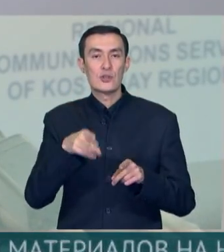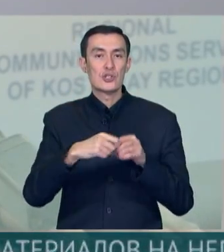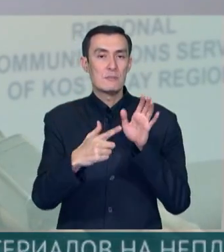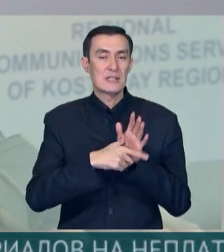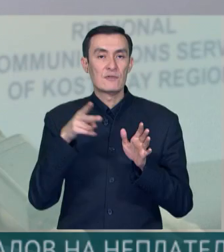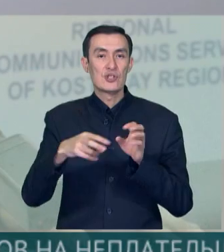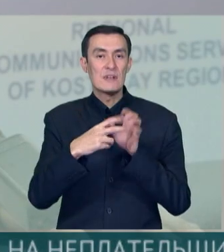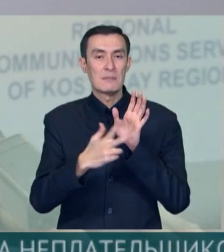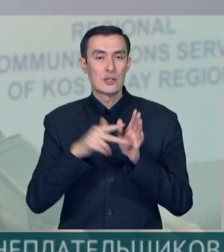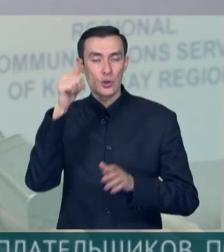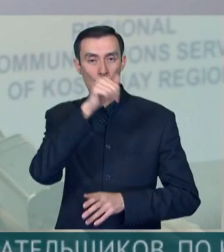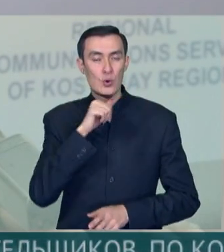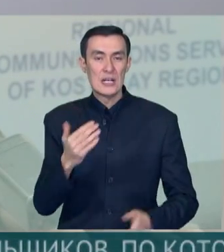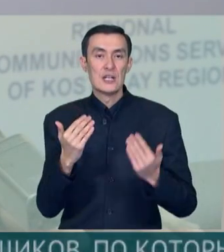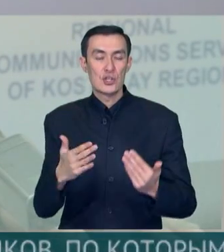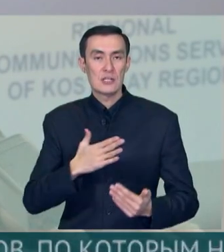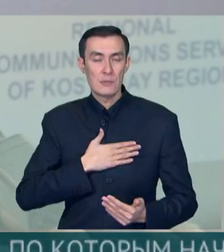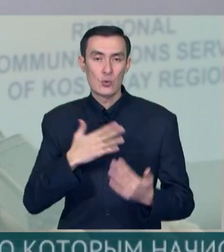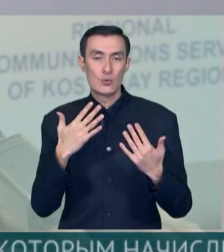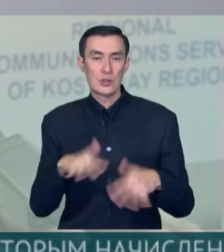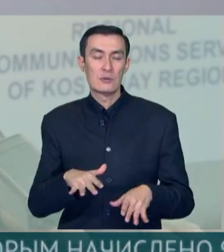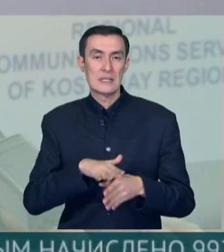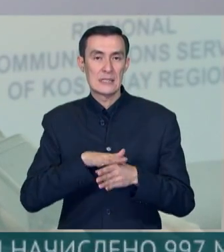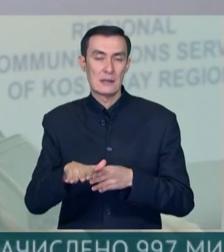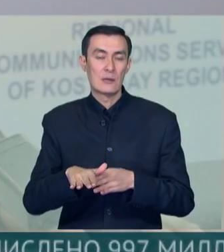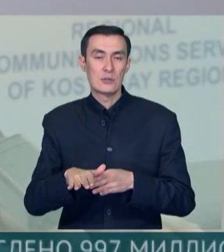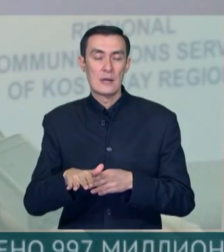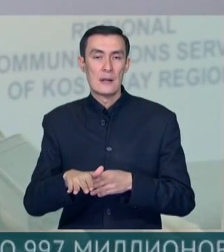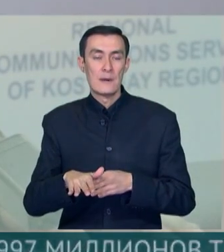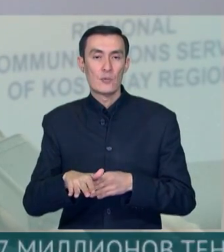А сейчас уже мы сделали выбор земельного участка,